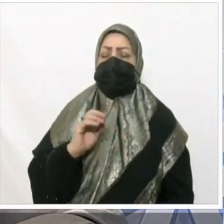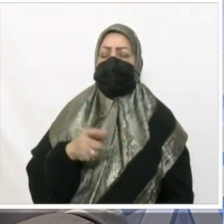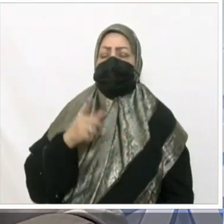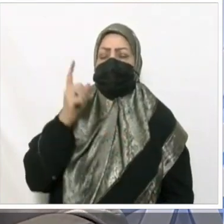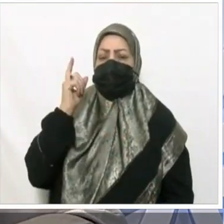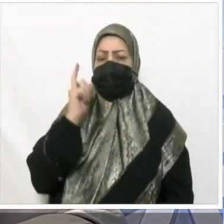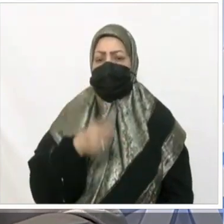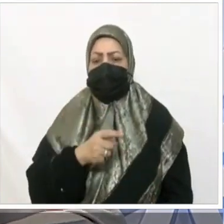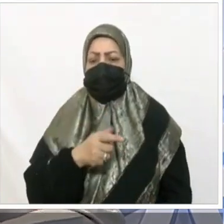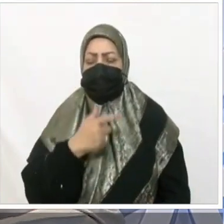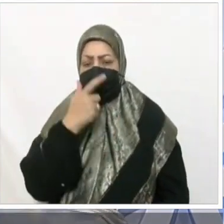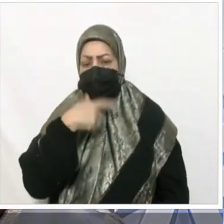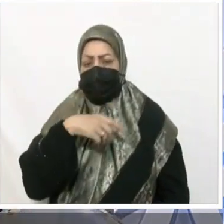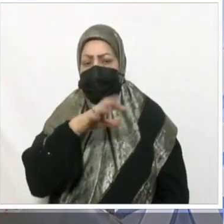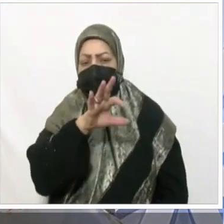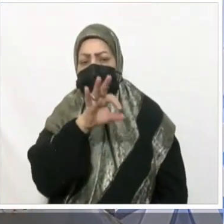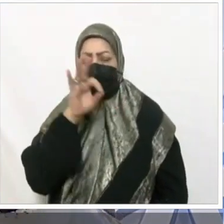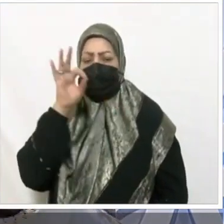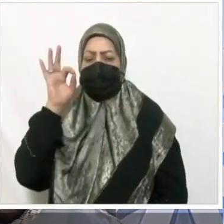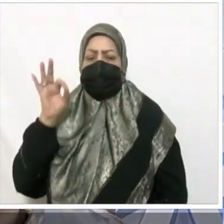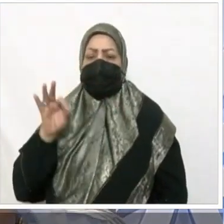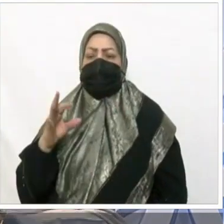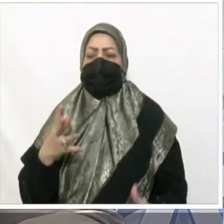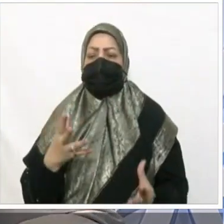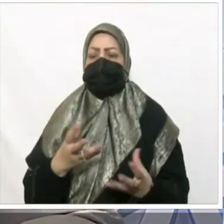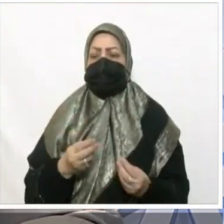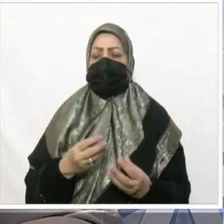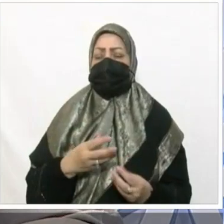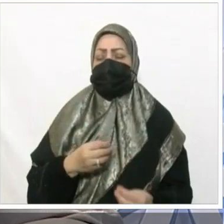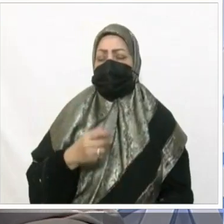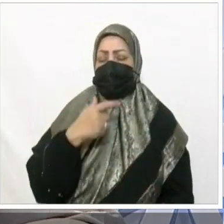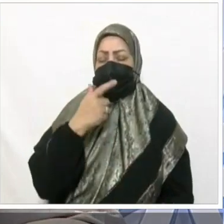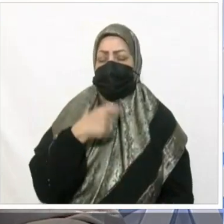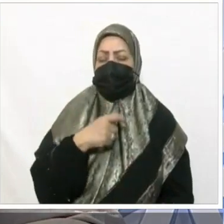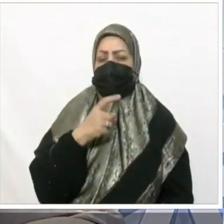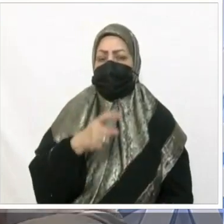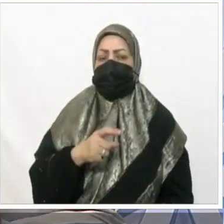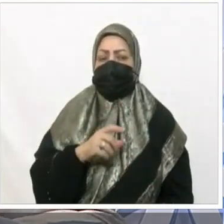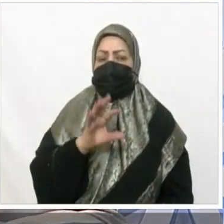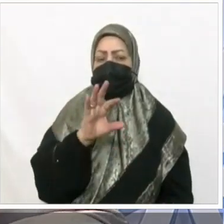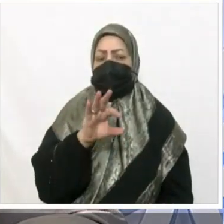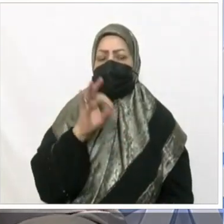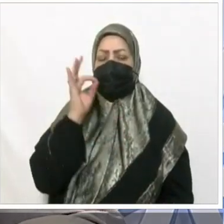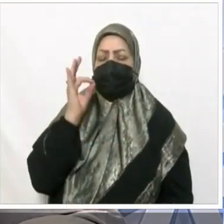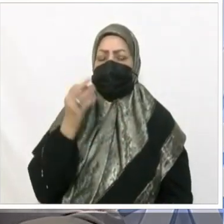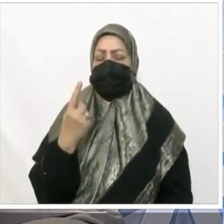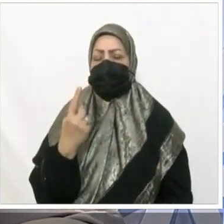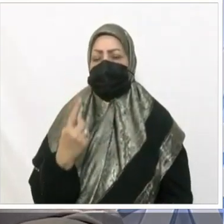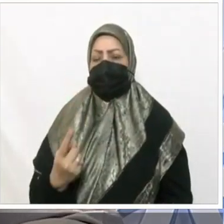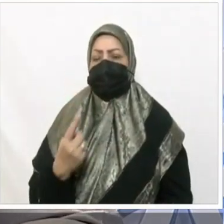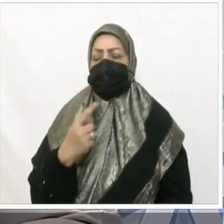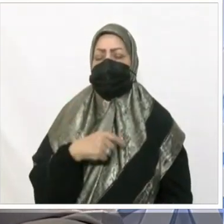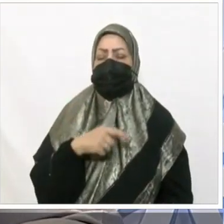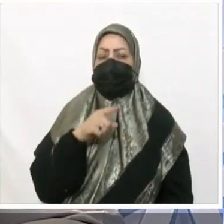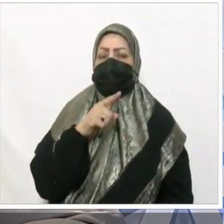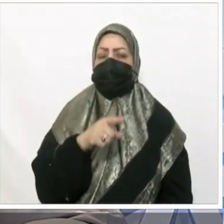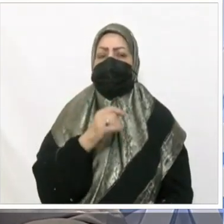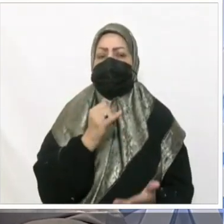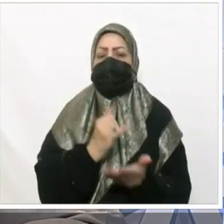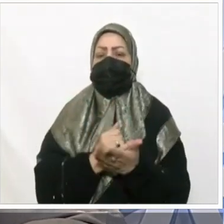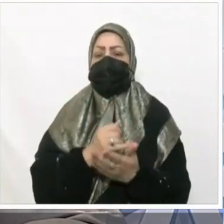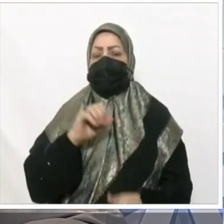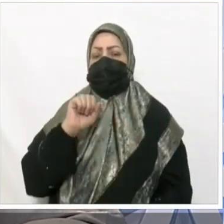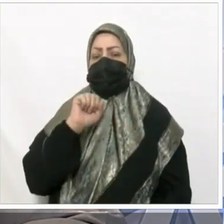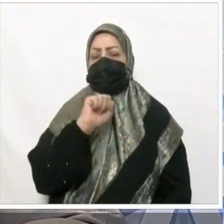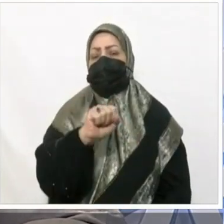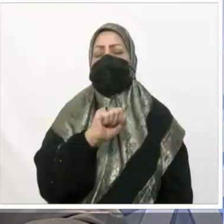يغتسل لصلاة الجمعة فهو آثم مخالف للسنة. هو والله الجاهل، لأنه أحاديث النبي صلى الله عليه وسلم